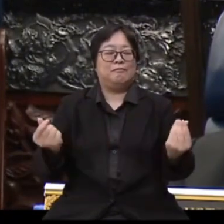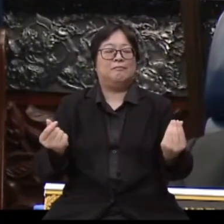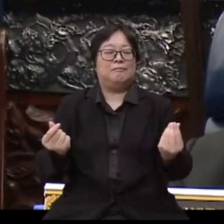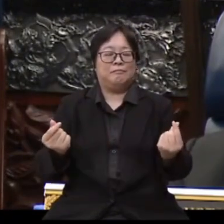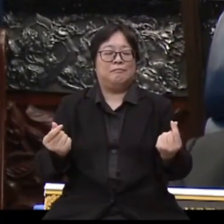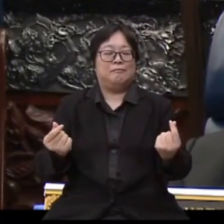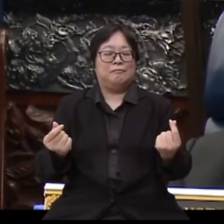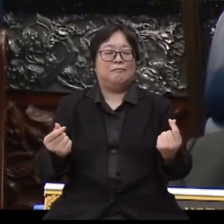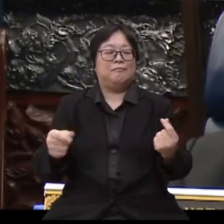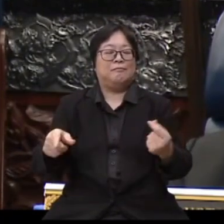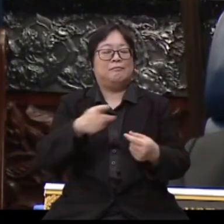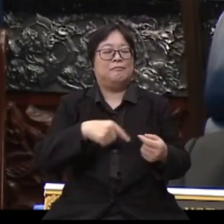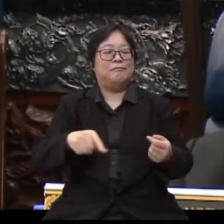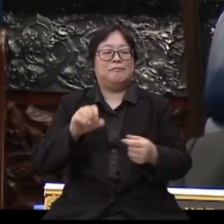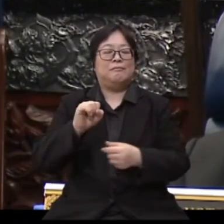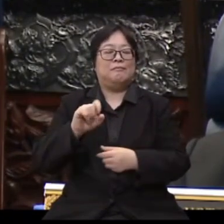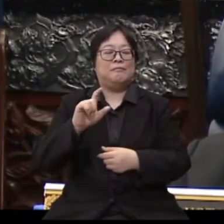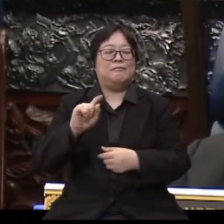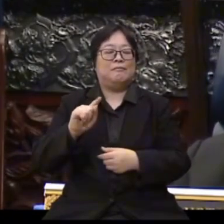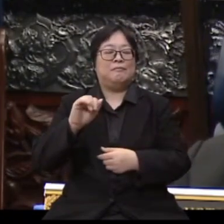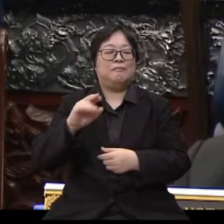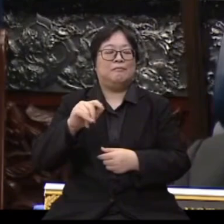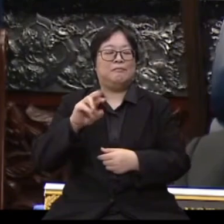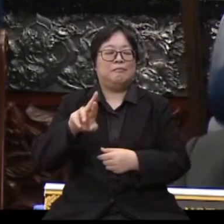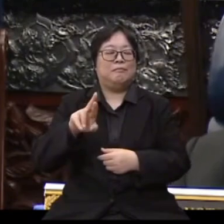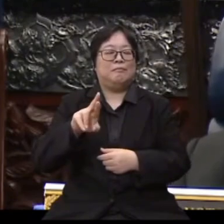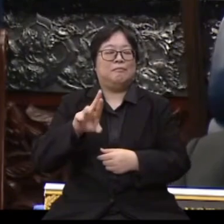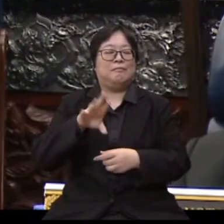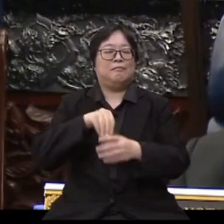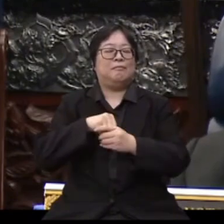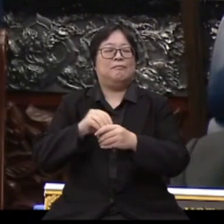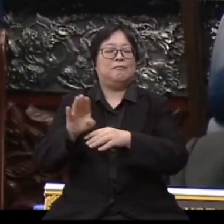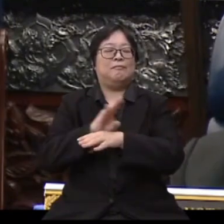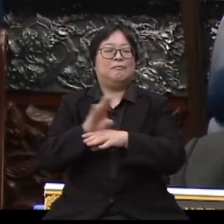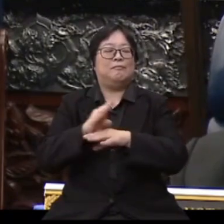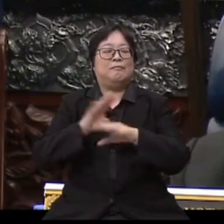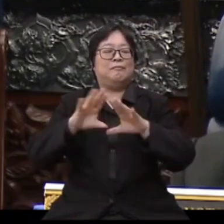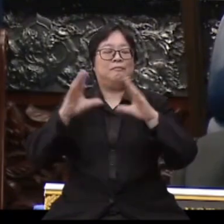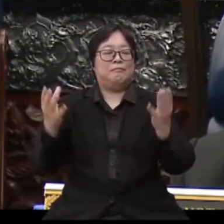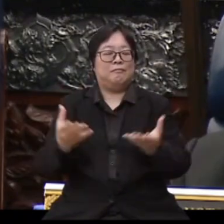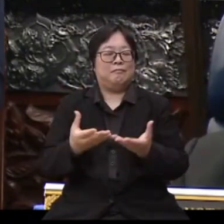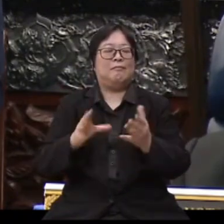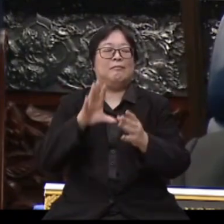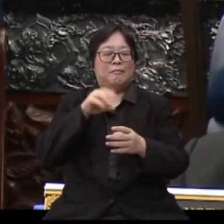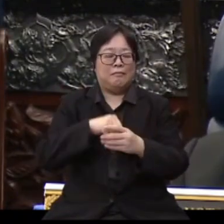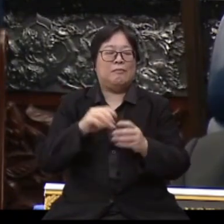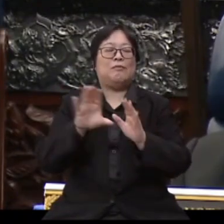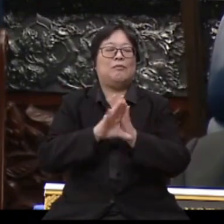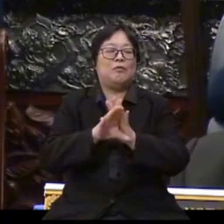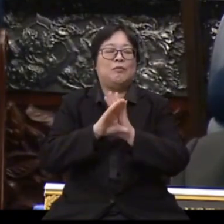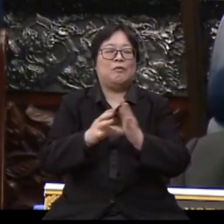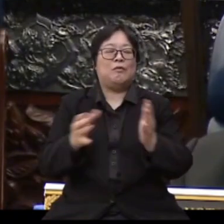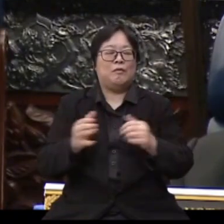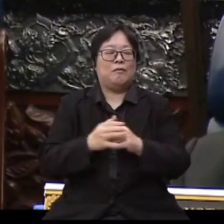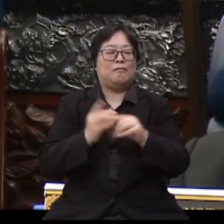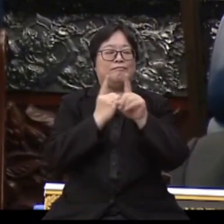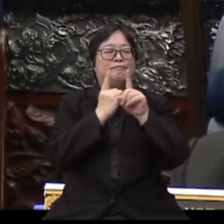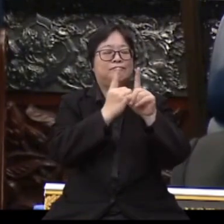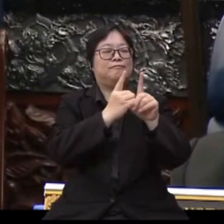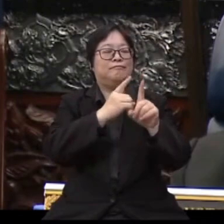oleh pemain-pemain industri kita yang berdagang di antarabangsa. Ini termasuklah contohnya pematuhan